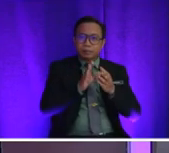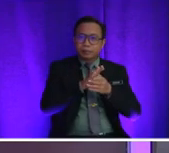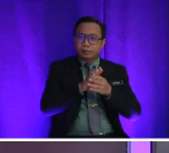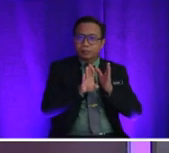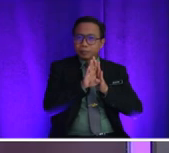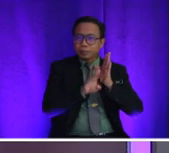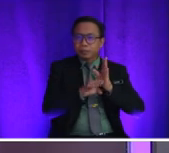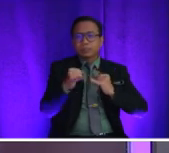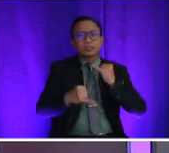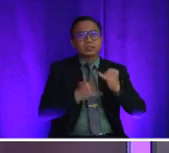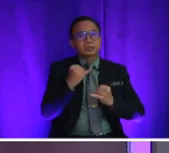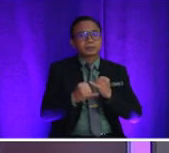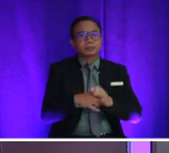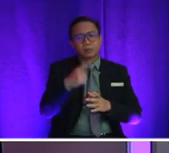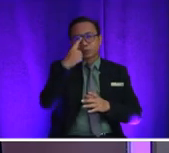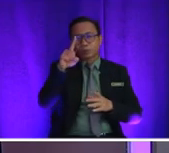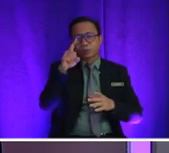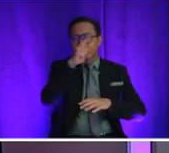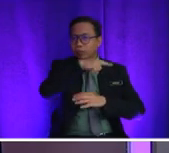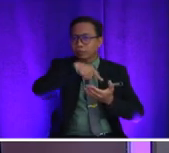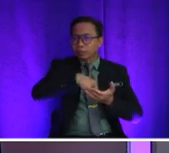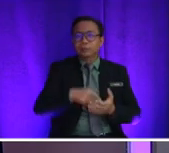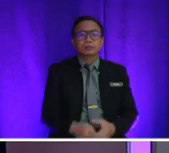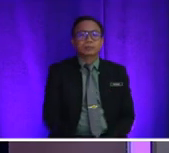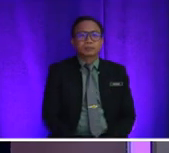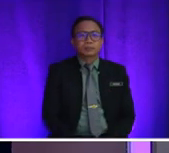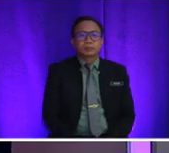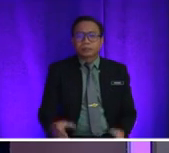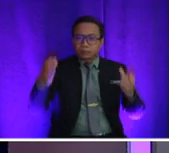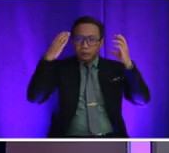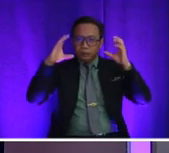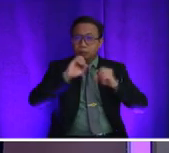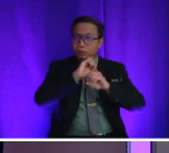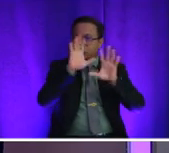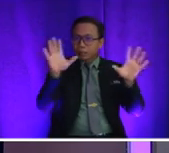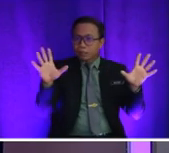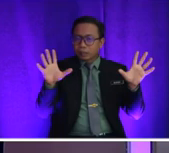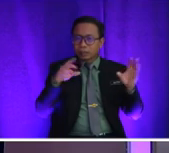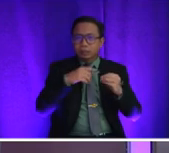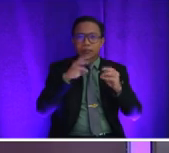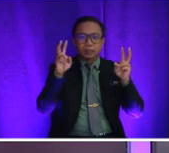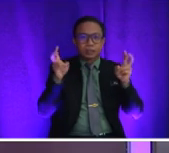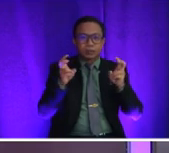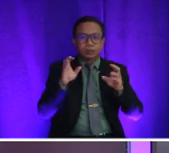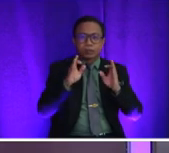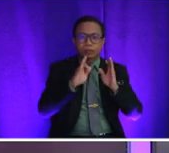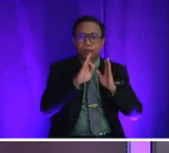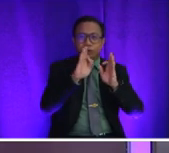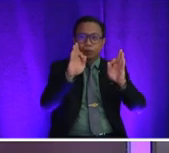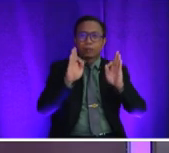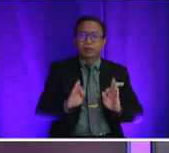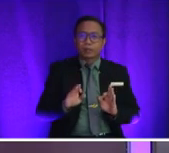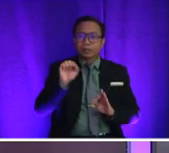mudah-mudahan dia akan baik untuk saya mainan ini eee saya juga sedangkan sedikit mengenai format eee perpecahan